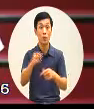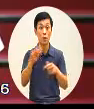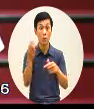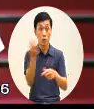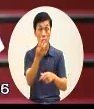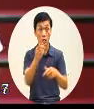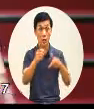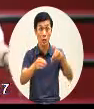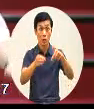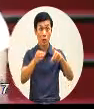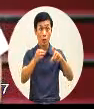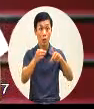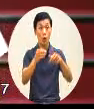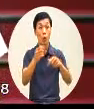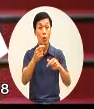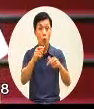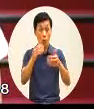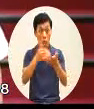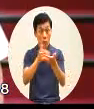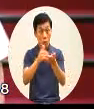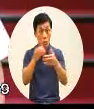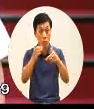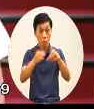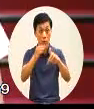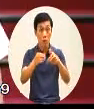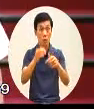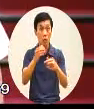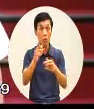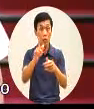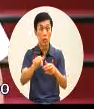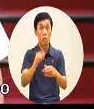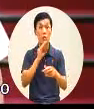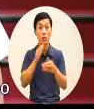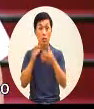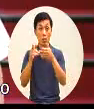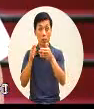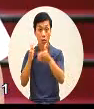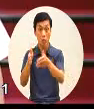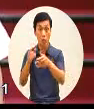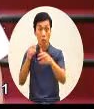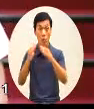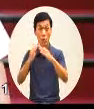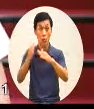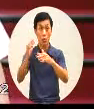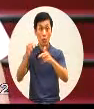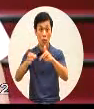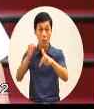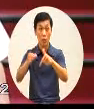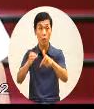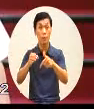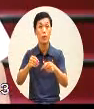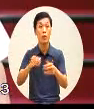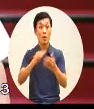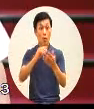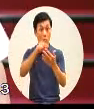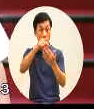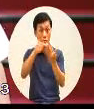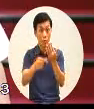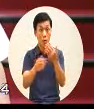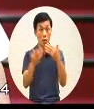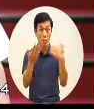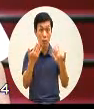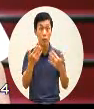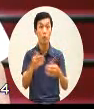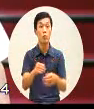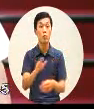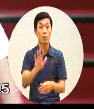估价师写的那么清楚，就是以市价，在我们的第九条九之一条，他也写得非常清楚，也规范